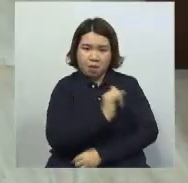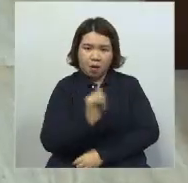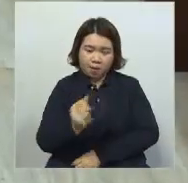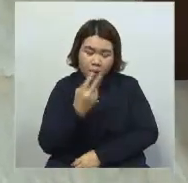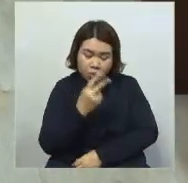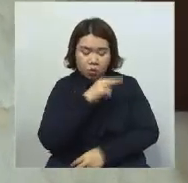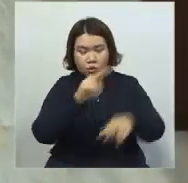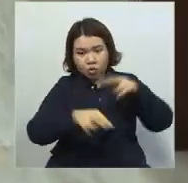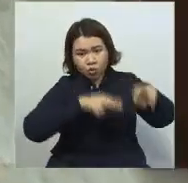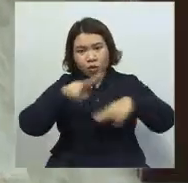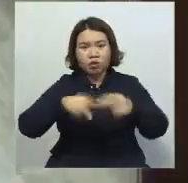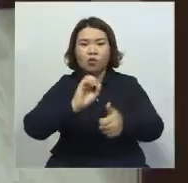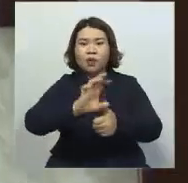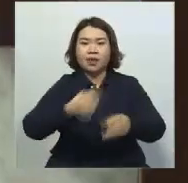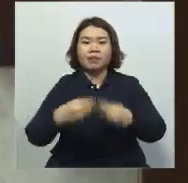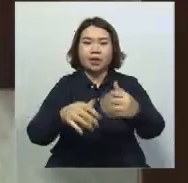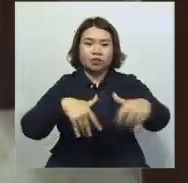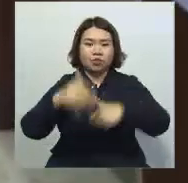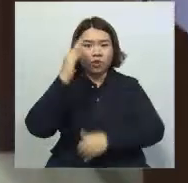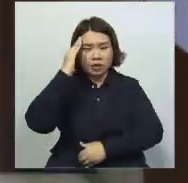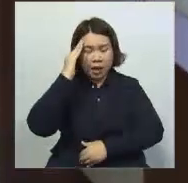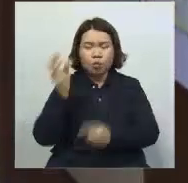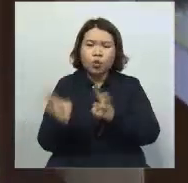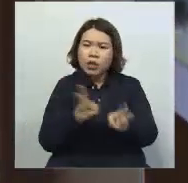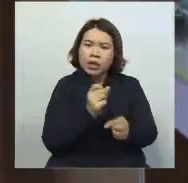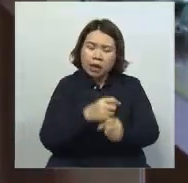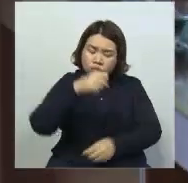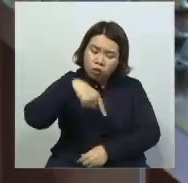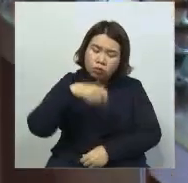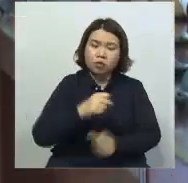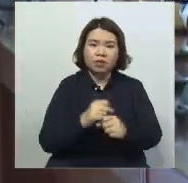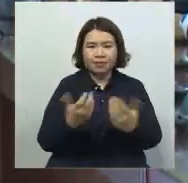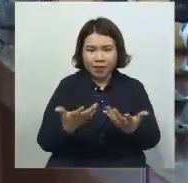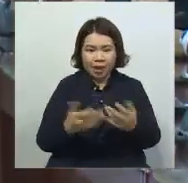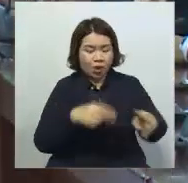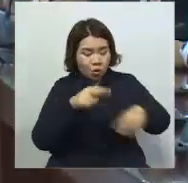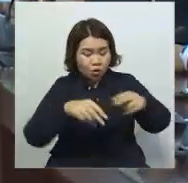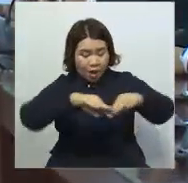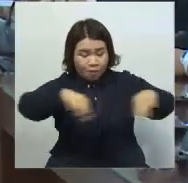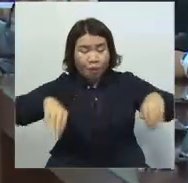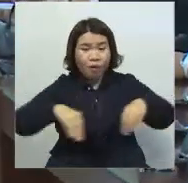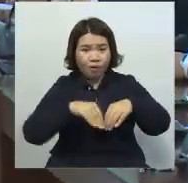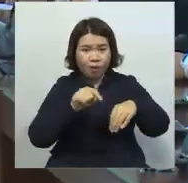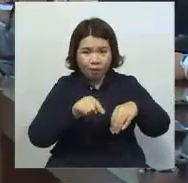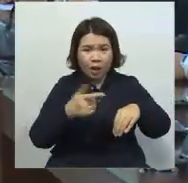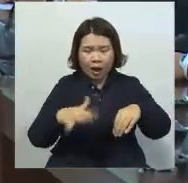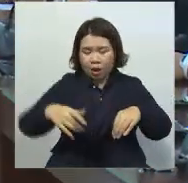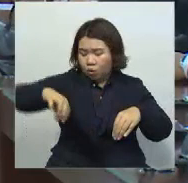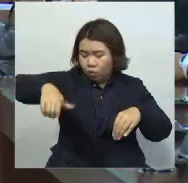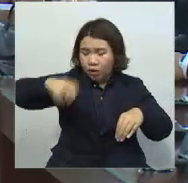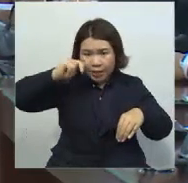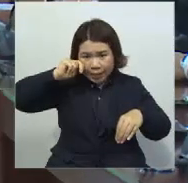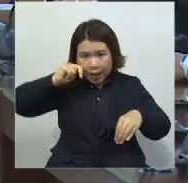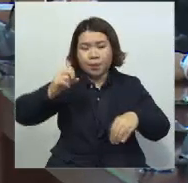ดตามตรวจสอบแล้วก็ให้คำแนะนำแก่ประชาชนในการซ่อมบำรุงแล้วก็ดูแลรักษาบ่อน้ำบาดาลแล้วก็ระบบประปาบาดาล